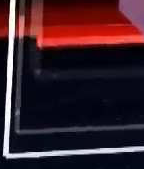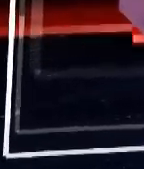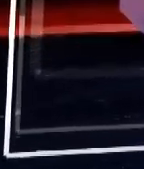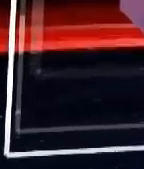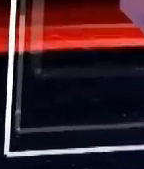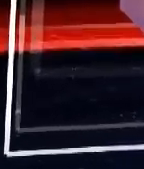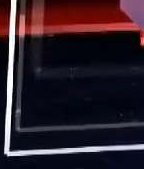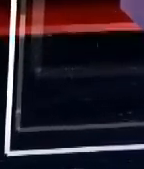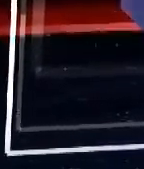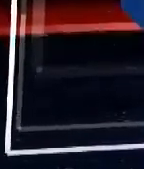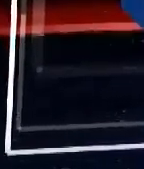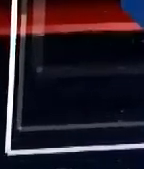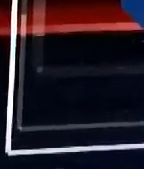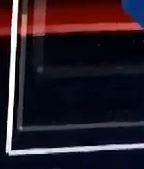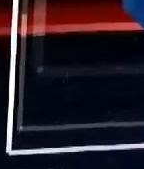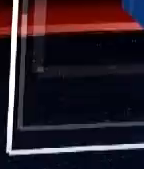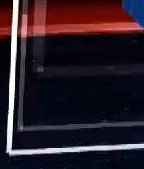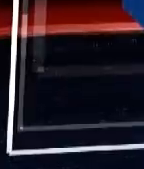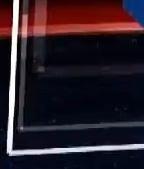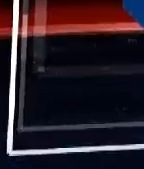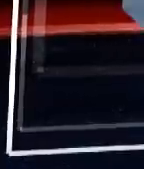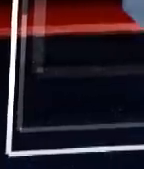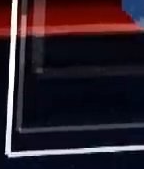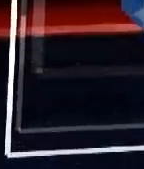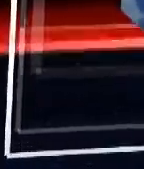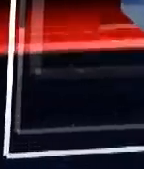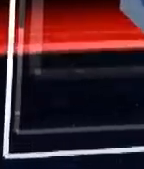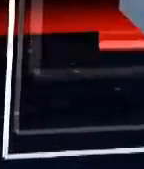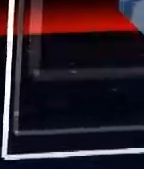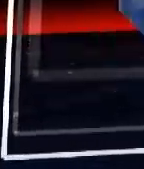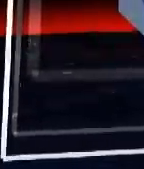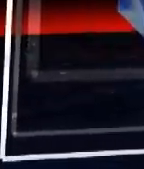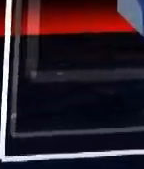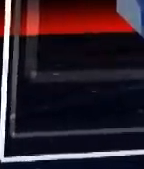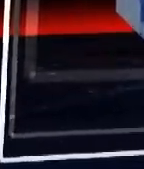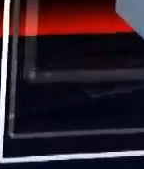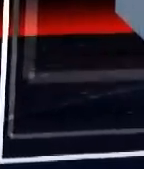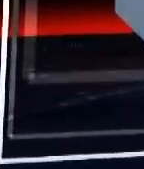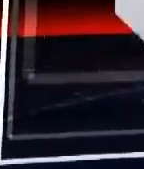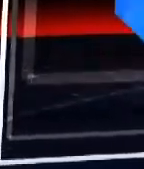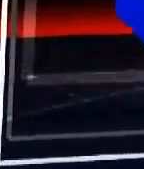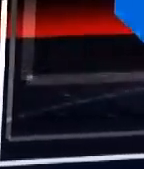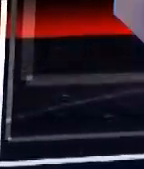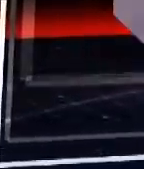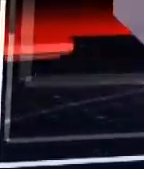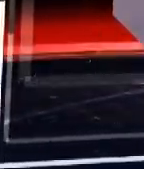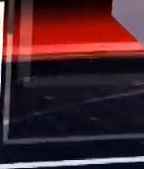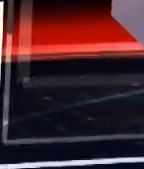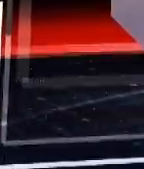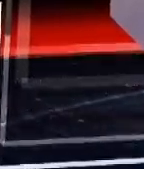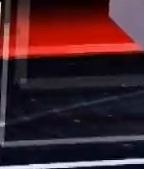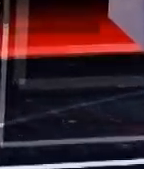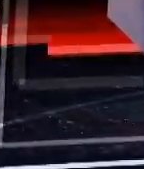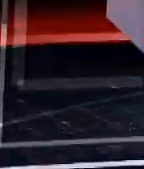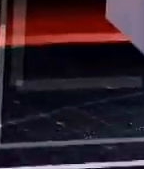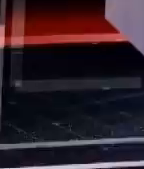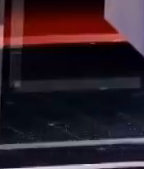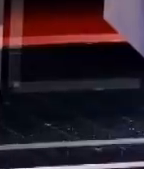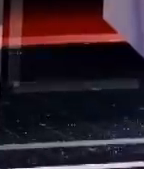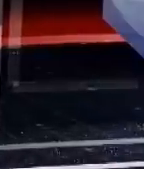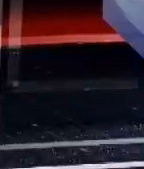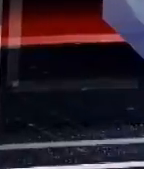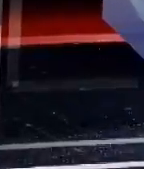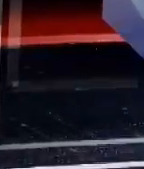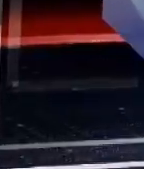Nirekomenda ng DOH. Dating IATF Special Advisor, sinabing late na yan. Super bagal umanong